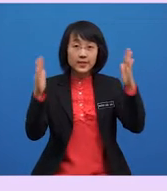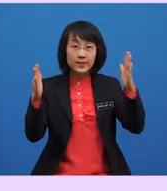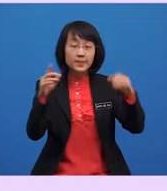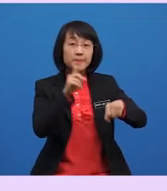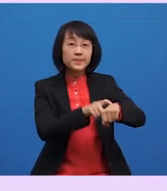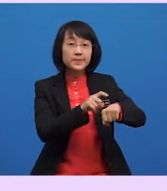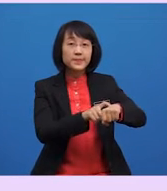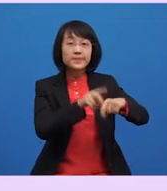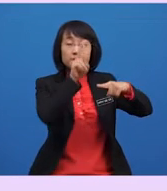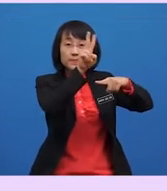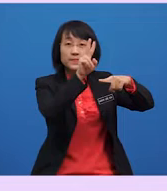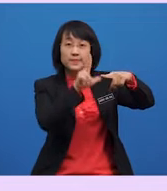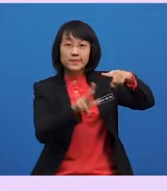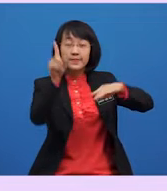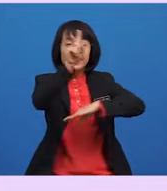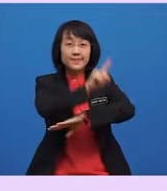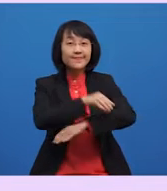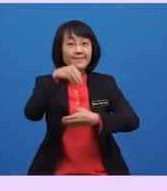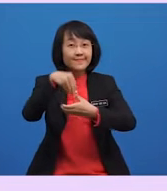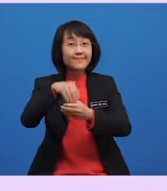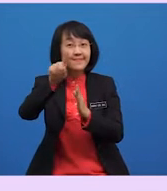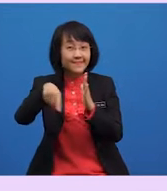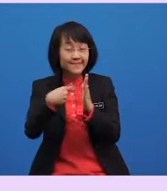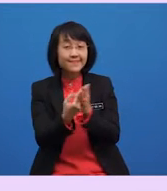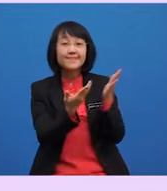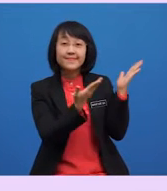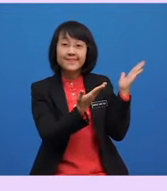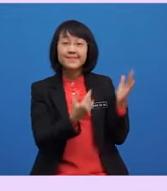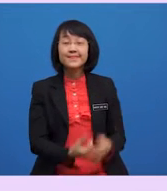masa 2/3 hari dalam jam.